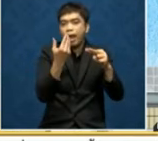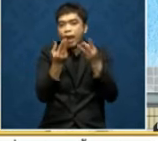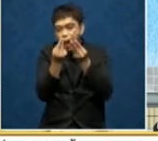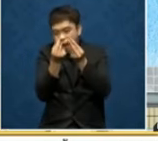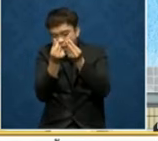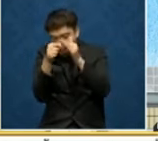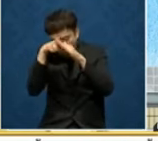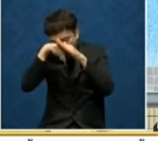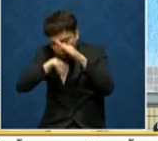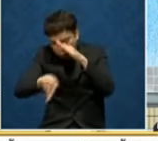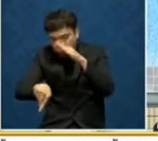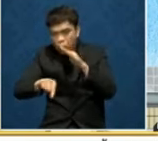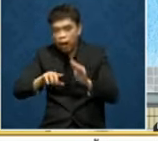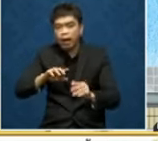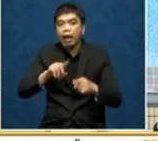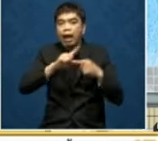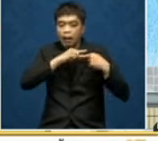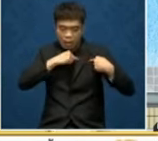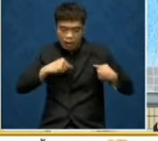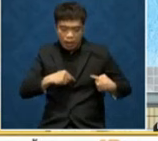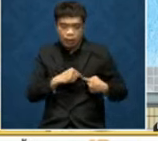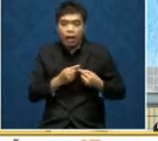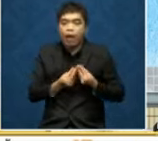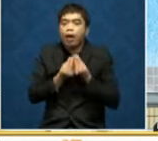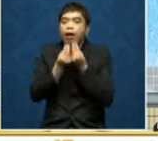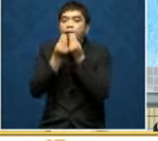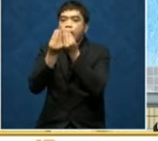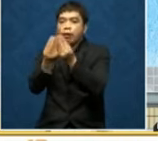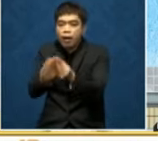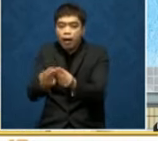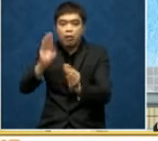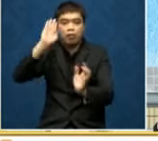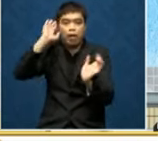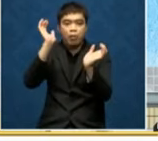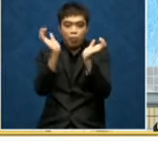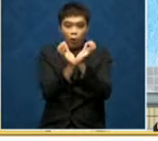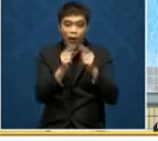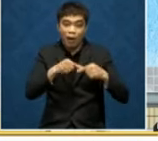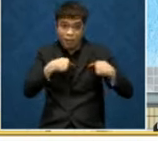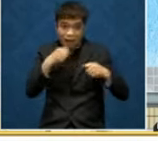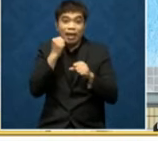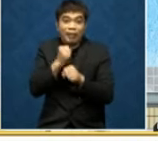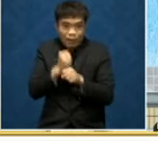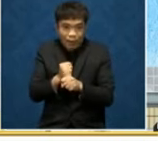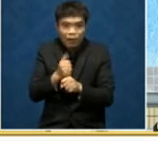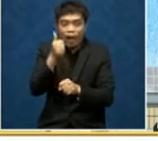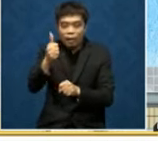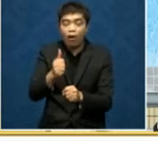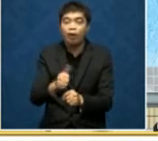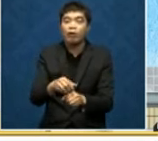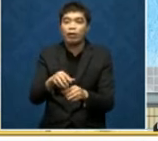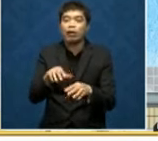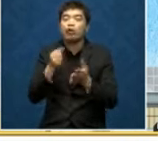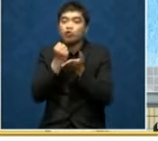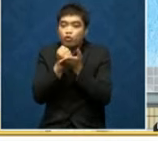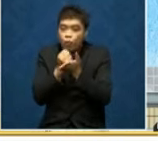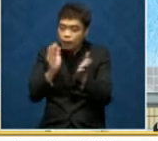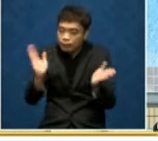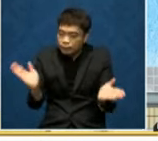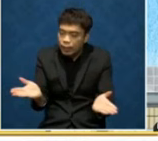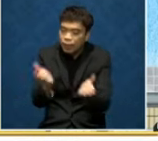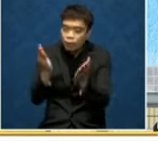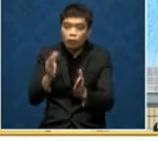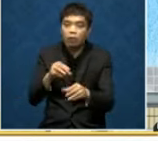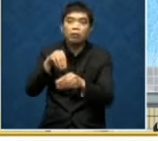ที่จะทำให้ตำรวจมีกำลังใจในการทำงานต้องไม่ถูกเพิกเฉยค่ะเพราะท่านๆประธานเพราะตำรวจ